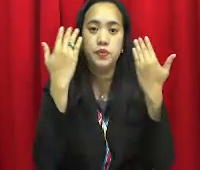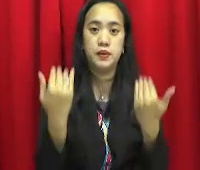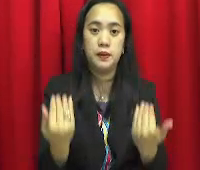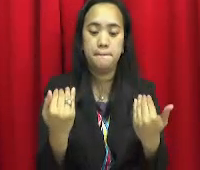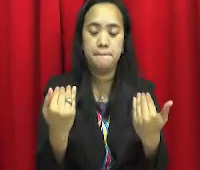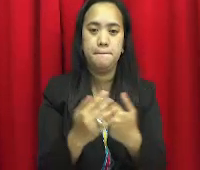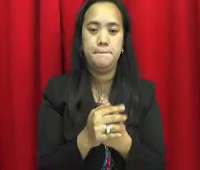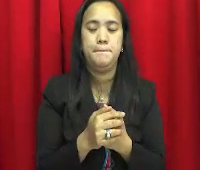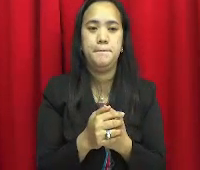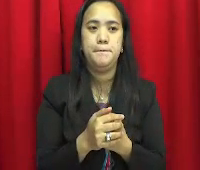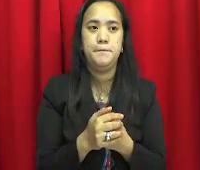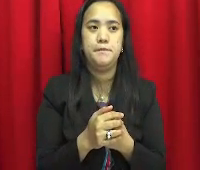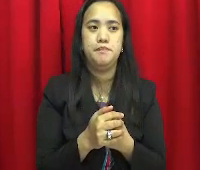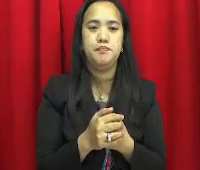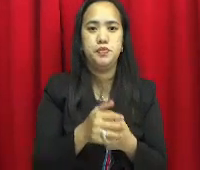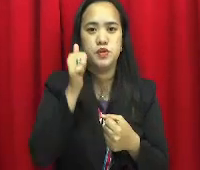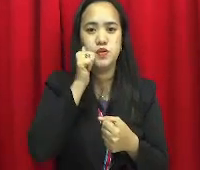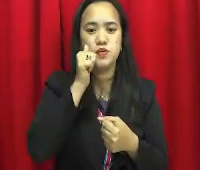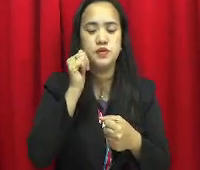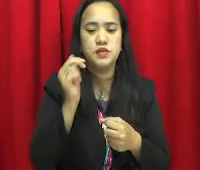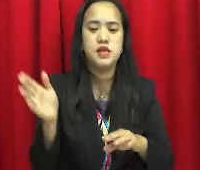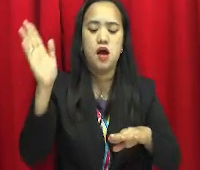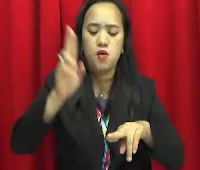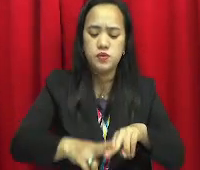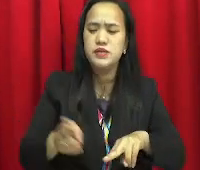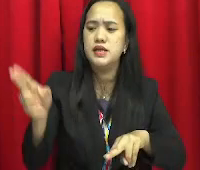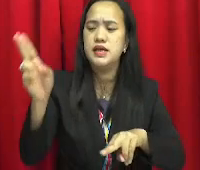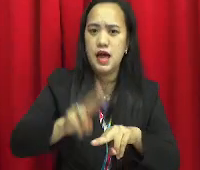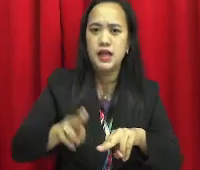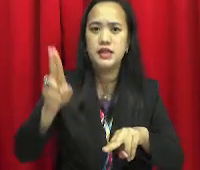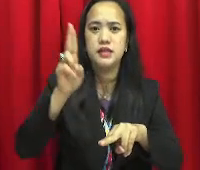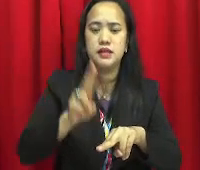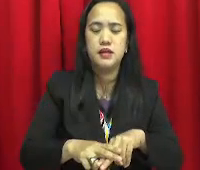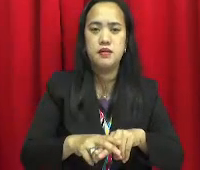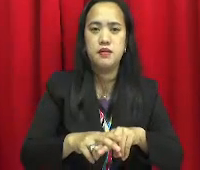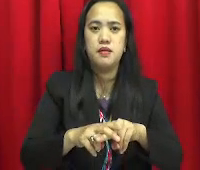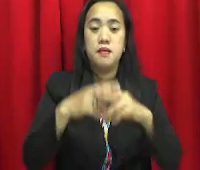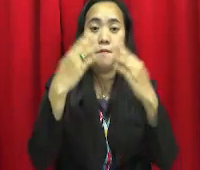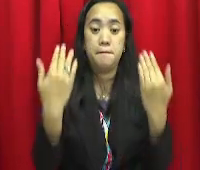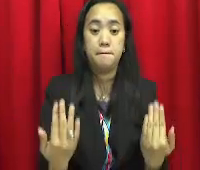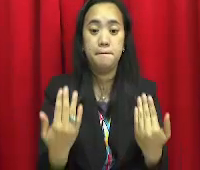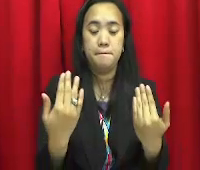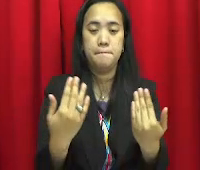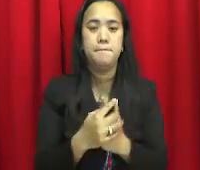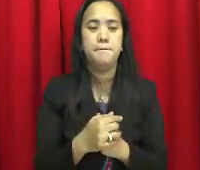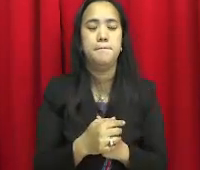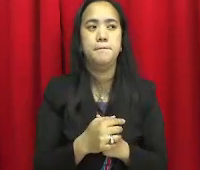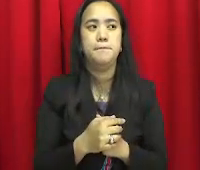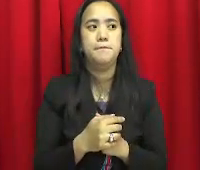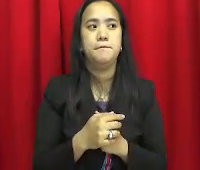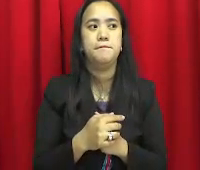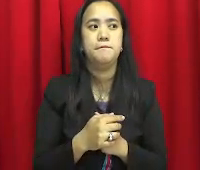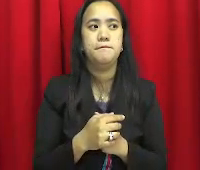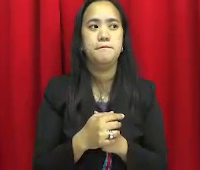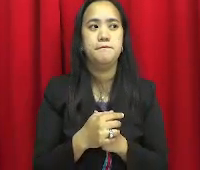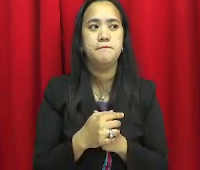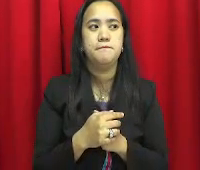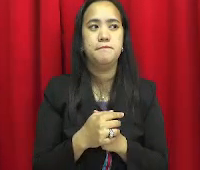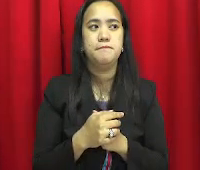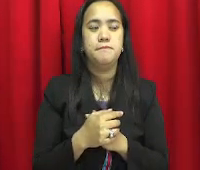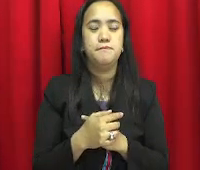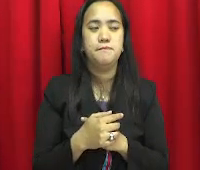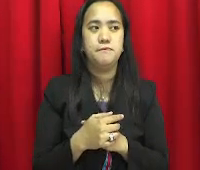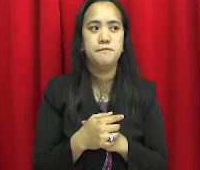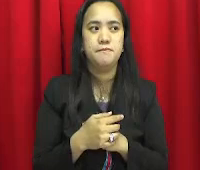saka ni Roy, dagdag sila ng dagdag ng bakal eh. Si John Hill, binibigyan niya ako ng bakal para sa akin. Pero silang dalawa, nakita ko binubuhat